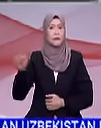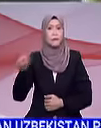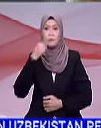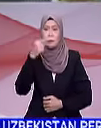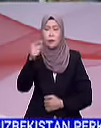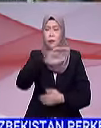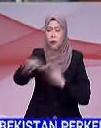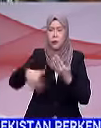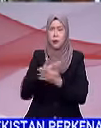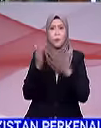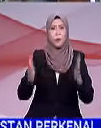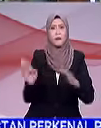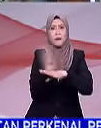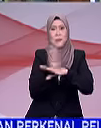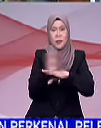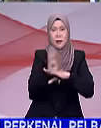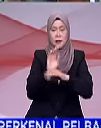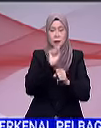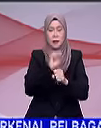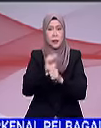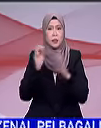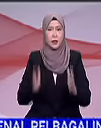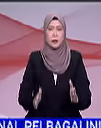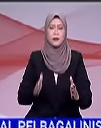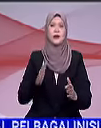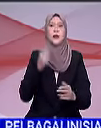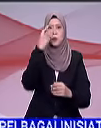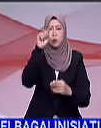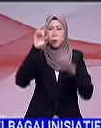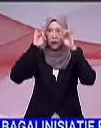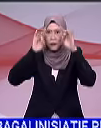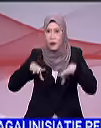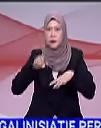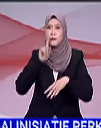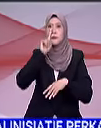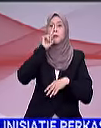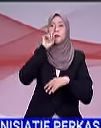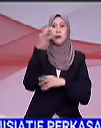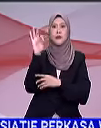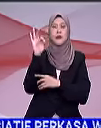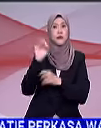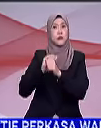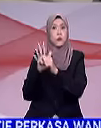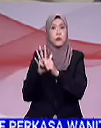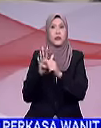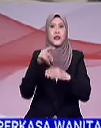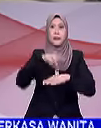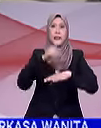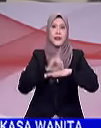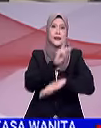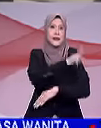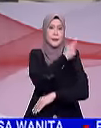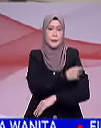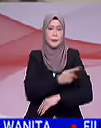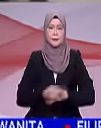semua penjaga setiap pekerja di pasar berkenaan diminta untuk melakukan ujian saringan komis membalas di klinik kesehatan Production